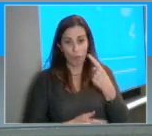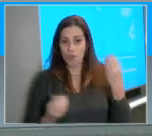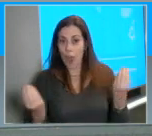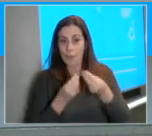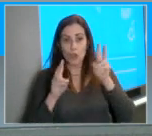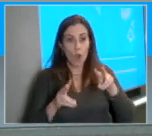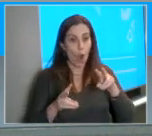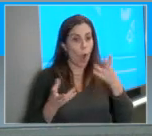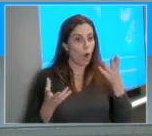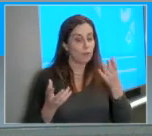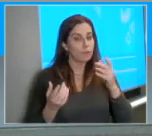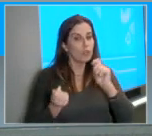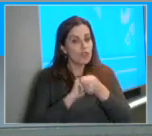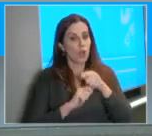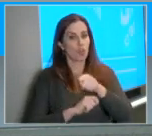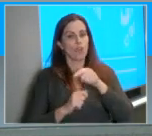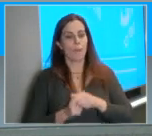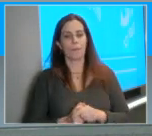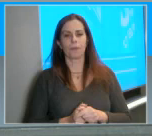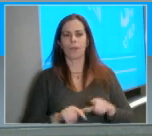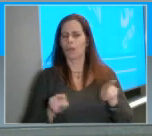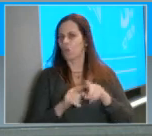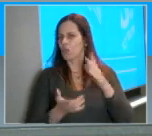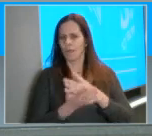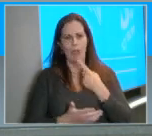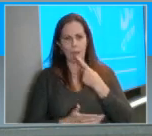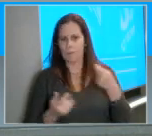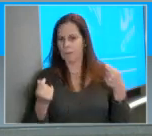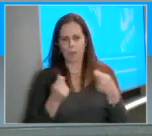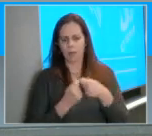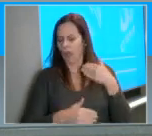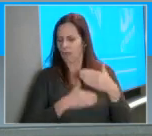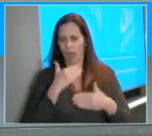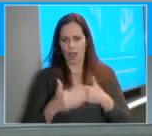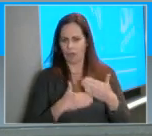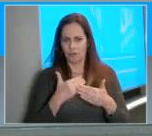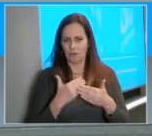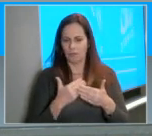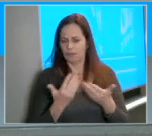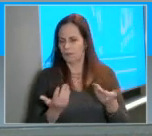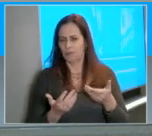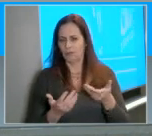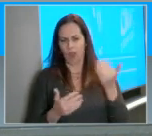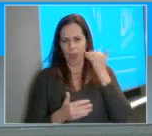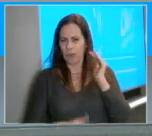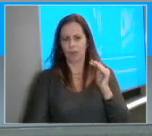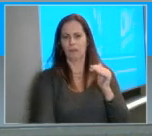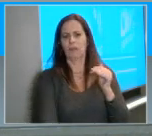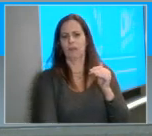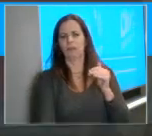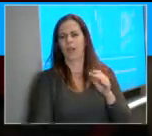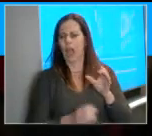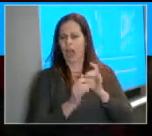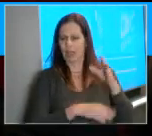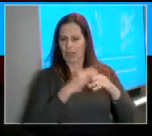שמשהו יכול להיסדק שם? כמו שאמרת, מבחינת התהליך הפרוצדורלי האמריקאי, ההדחה,